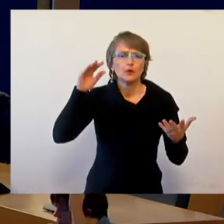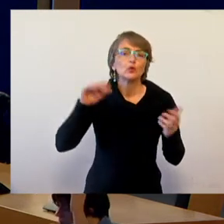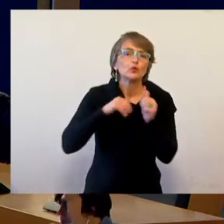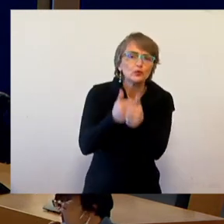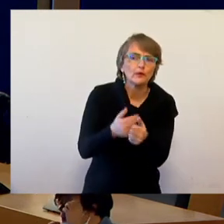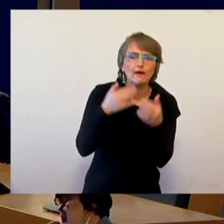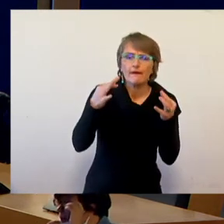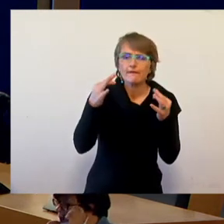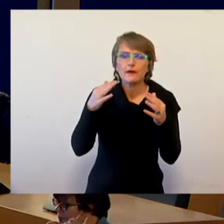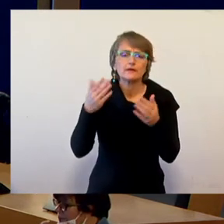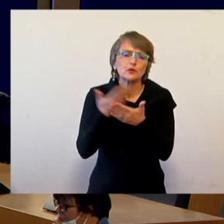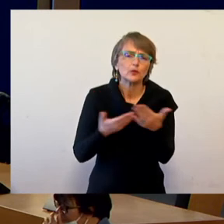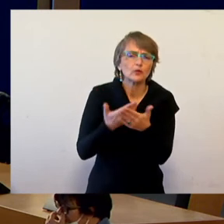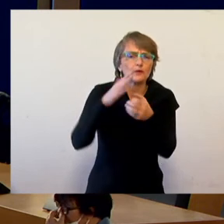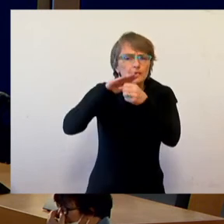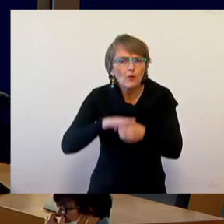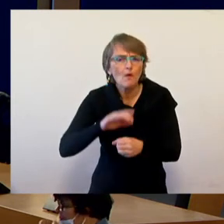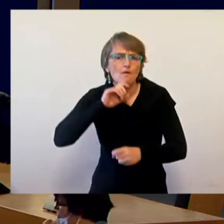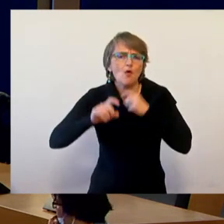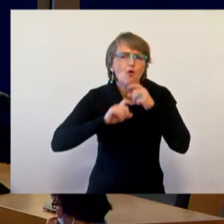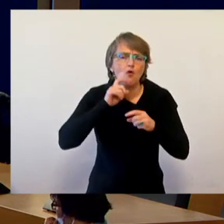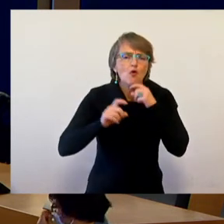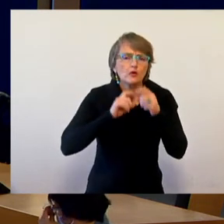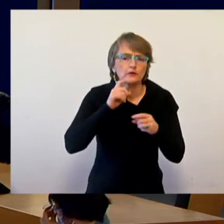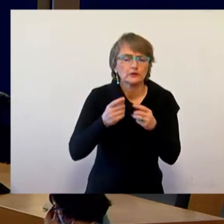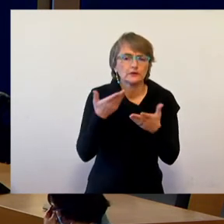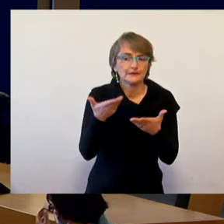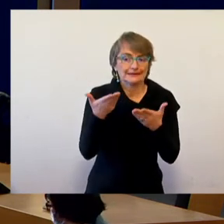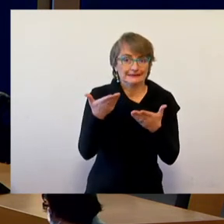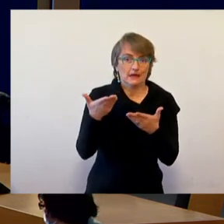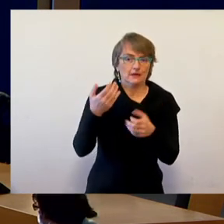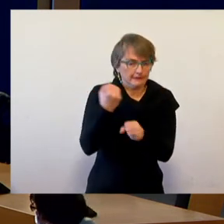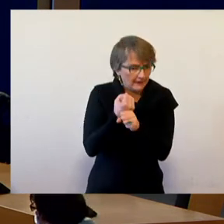été travaillés et votés